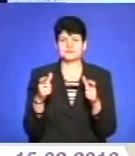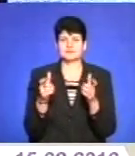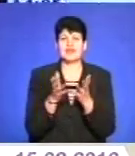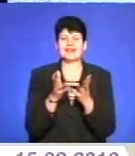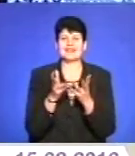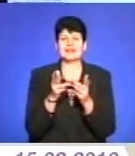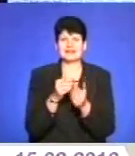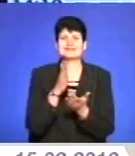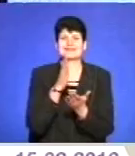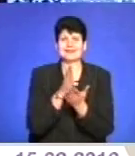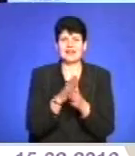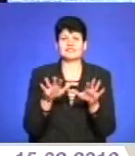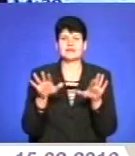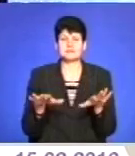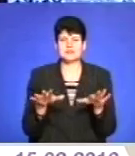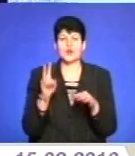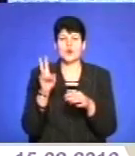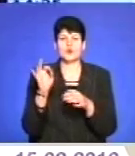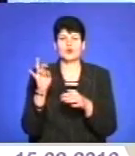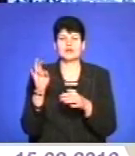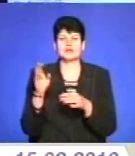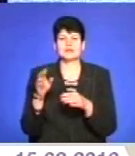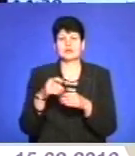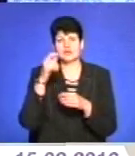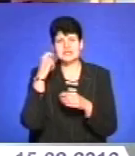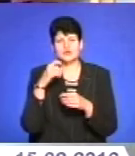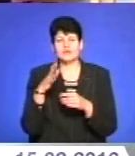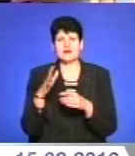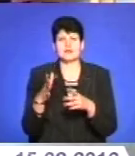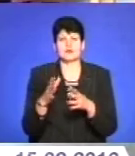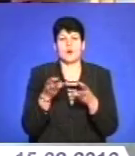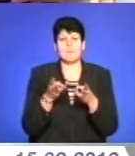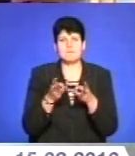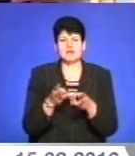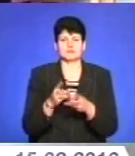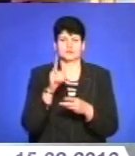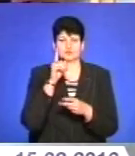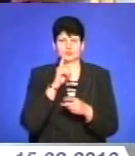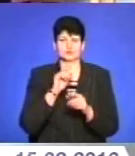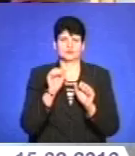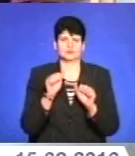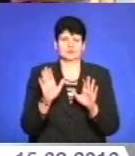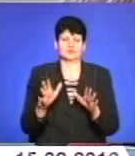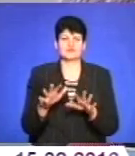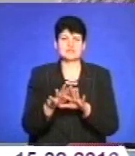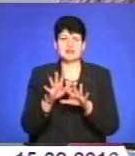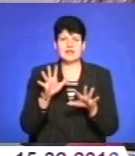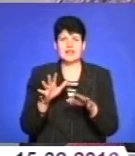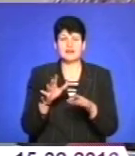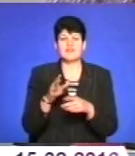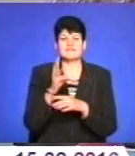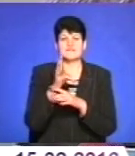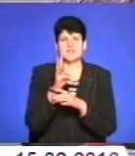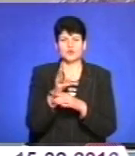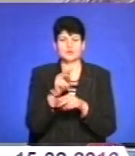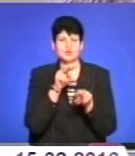кількість наявних місць. Кондиціонування і опалення дозволить комфортно перебувати пасажирам в залі. Відеоспостереження – це,